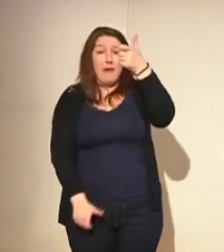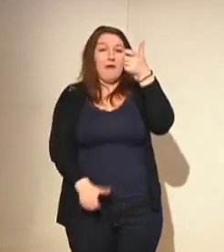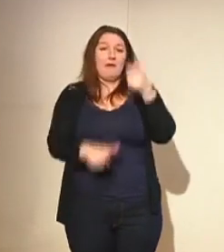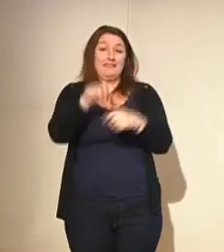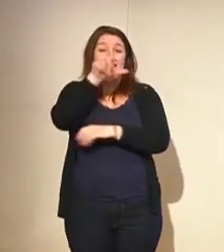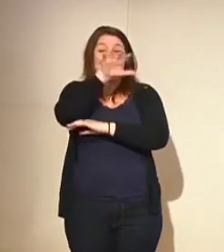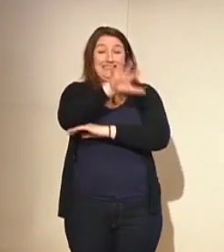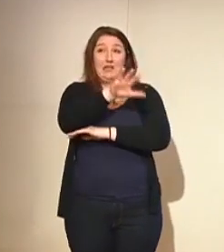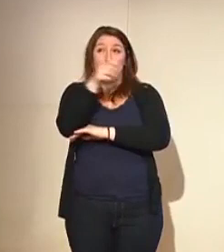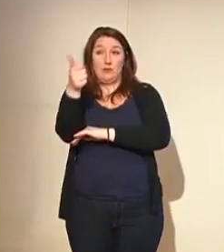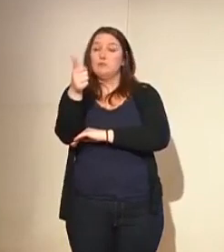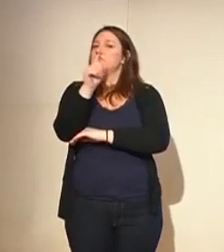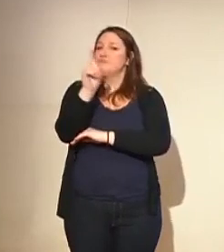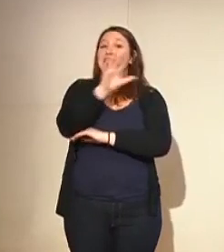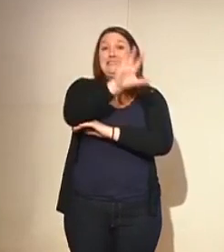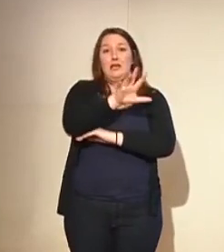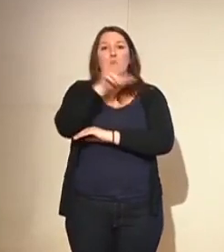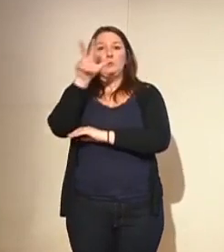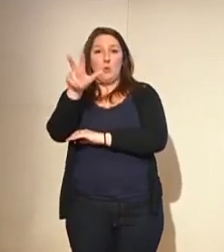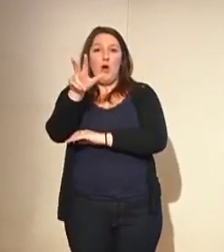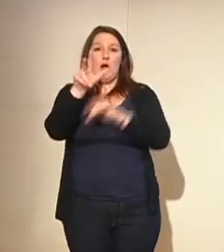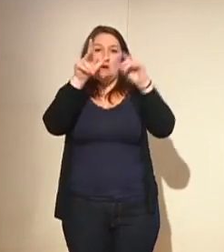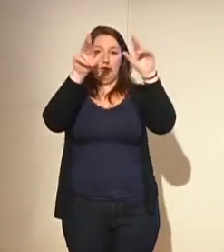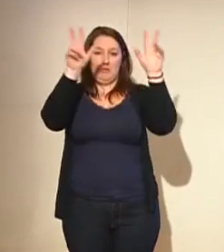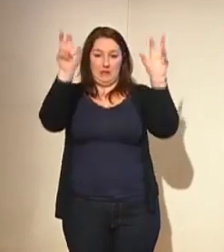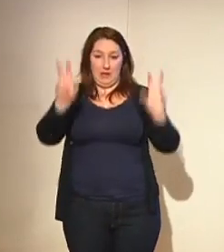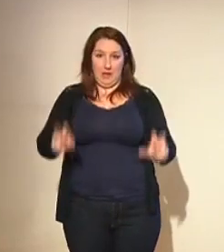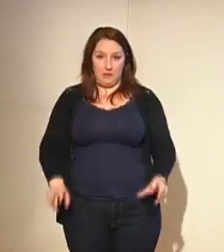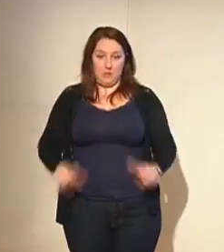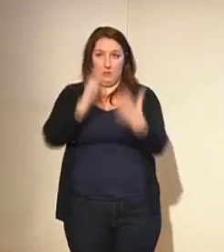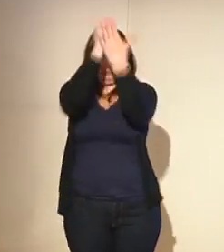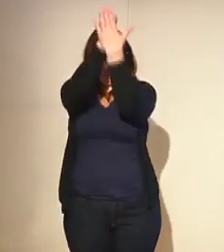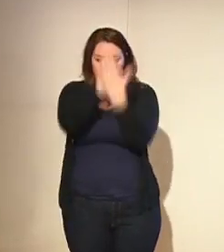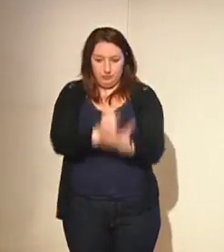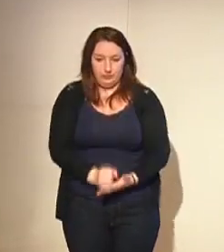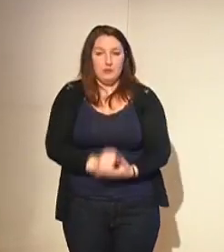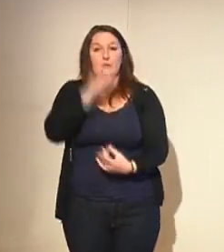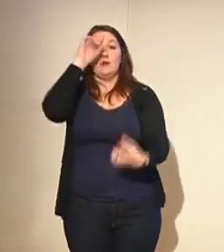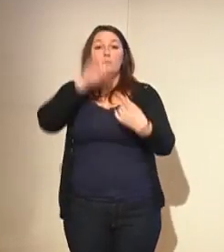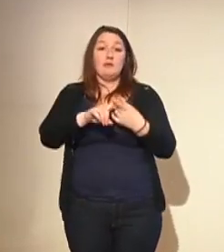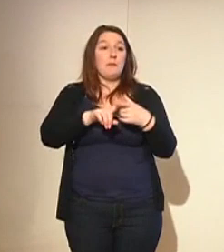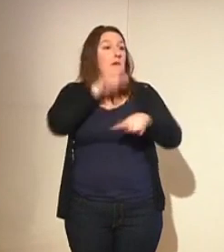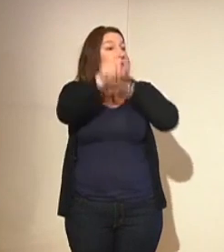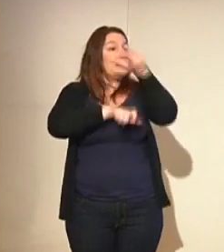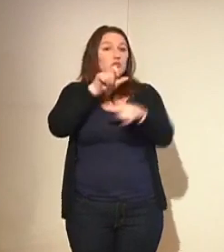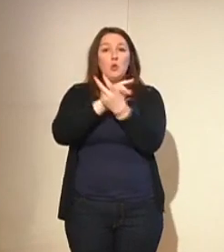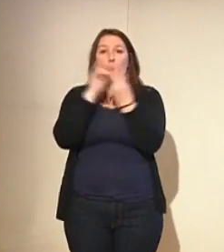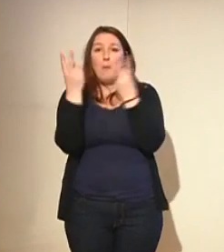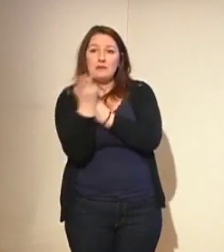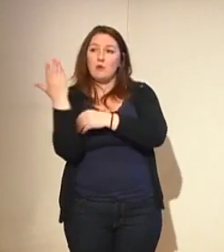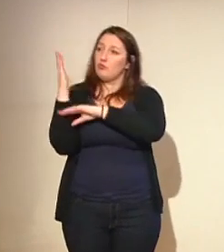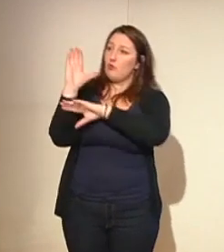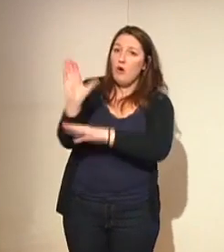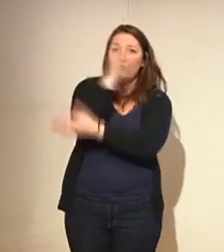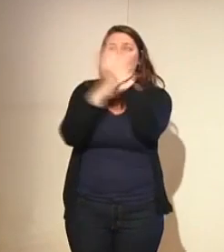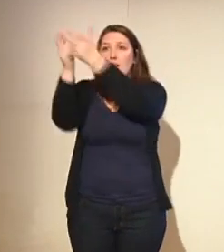3 délibérations qui seront relatives aux nominations et désignation de nos représentants dans les